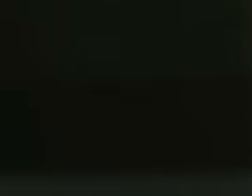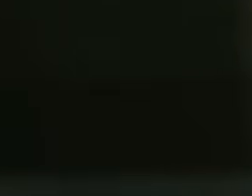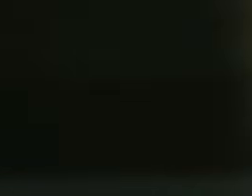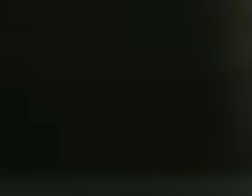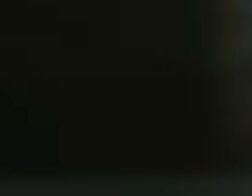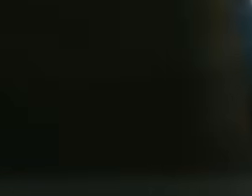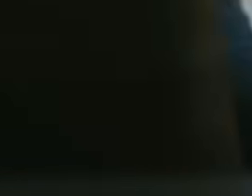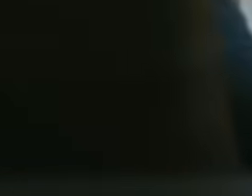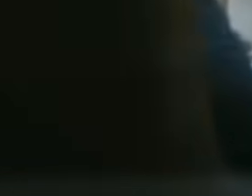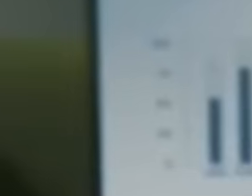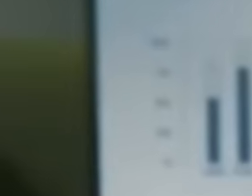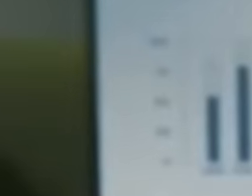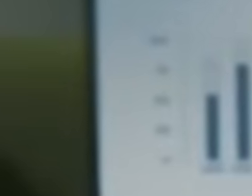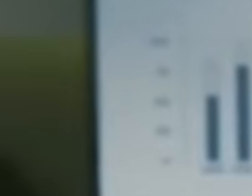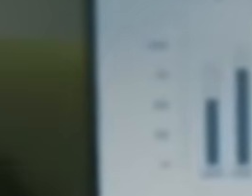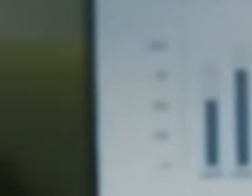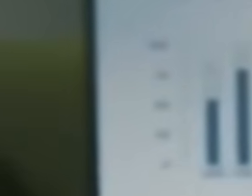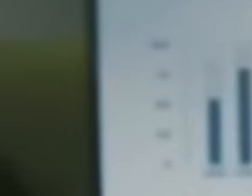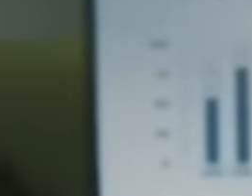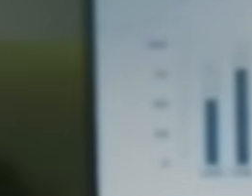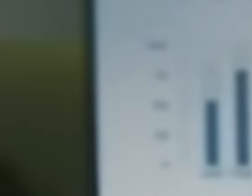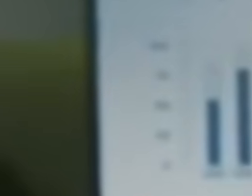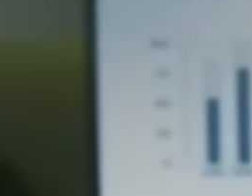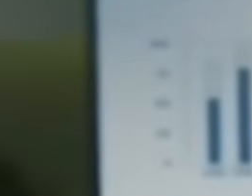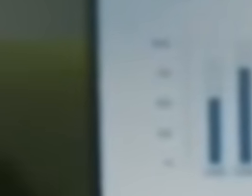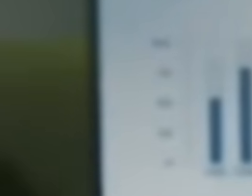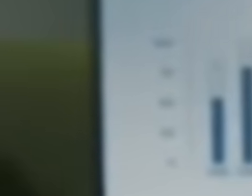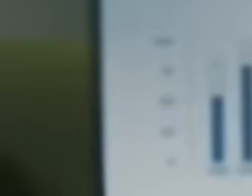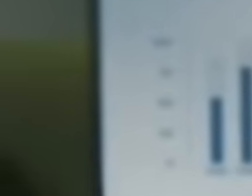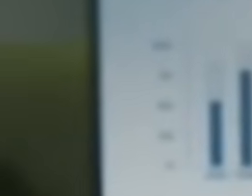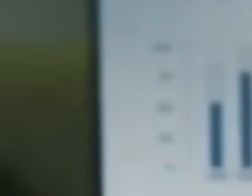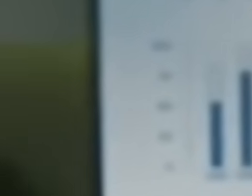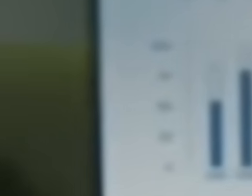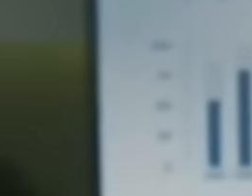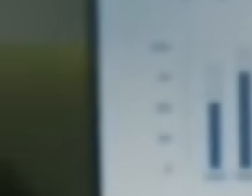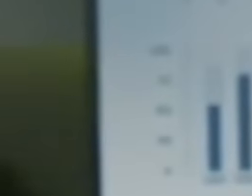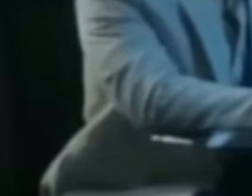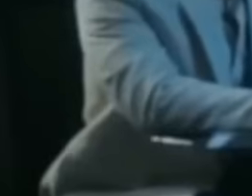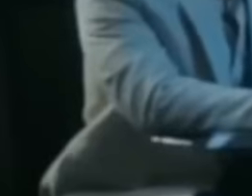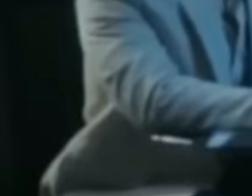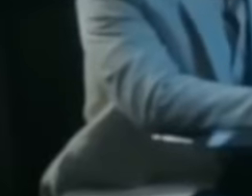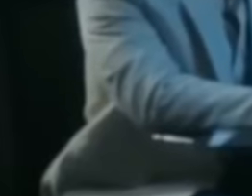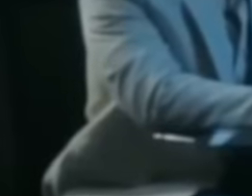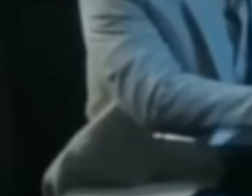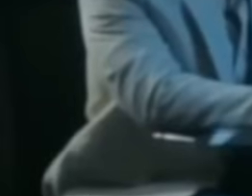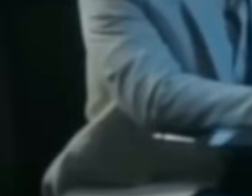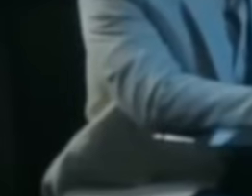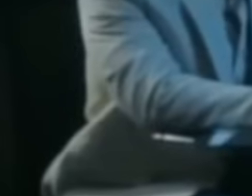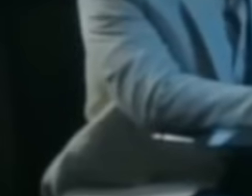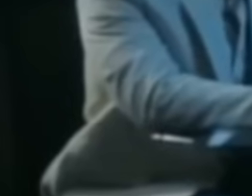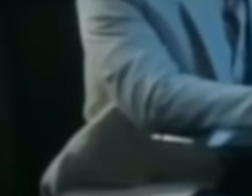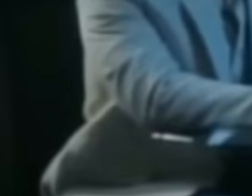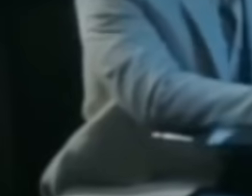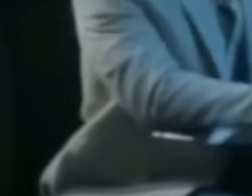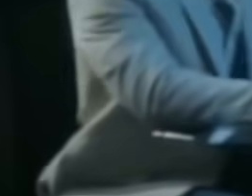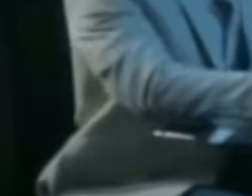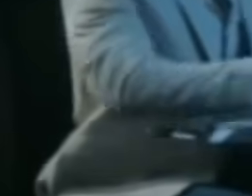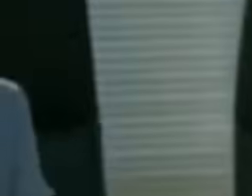Thank you very much for your input and we will meet next week to review the results. Any questions? Okay, thank